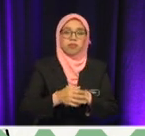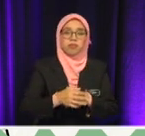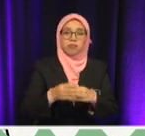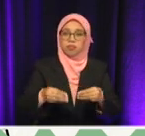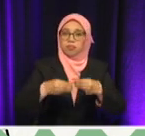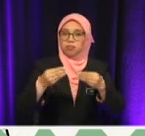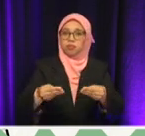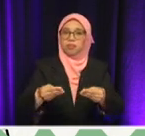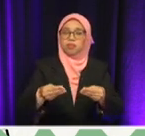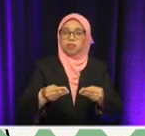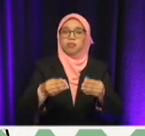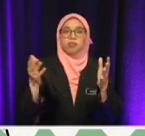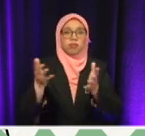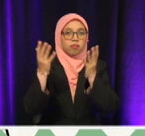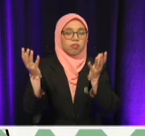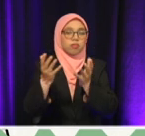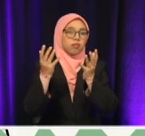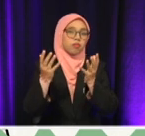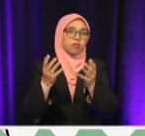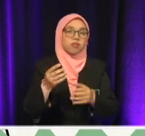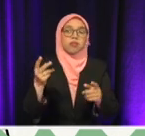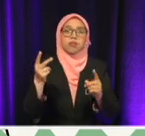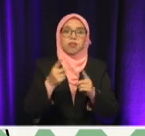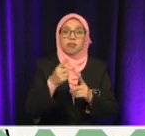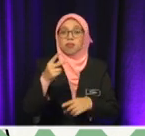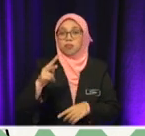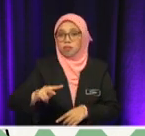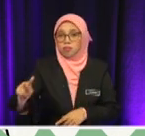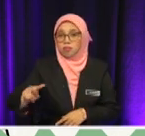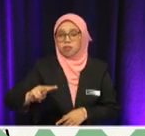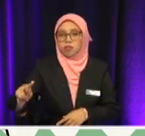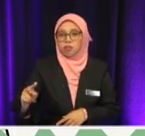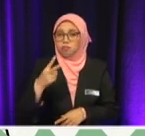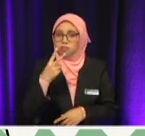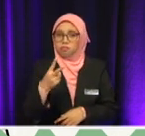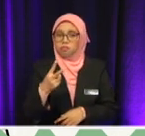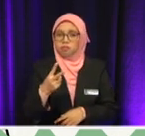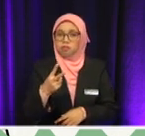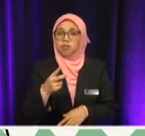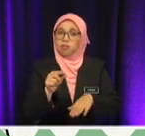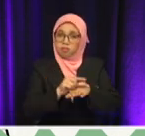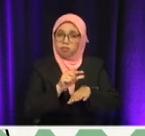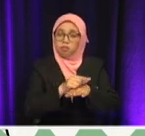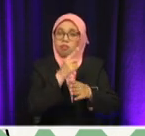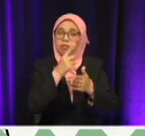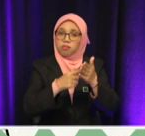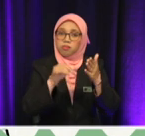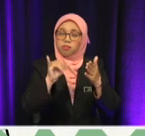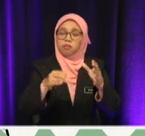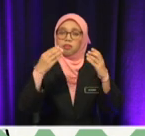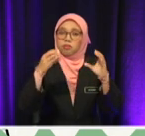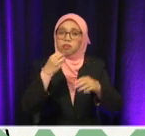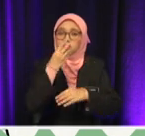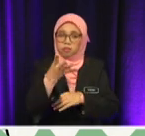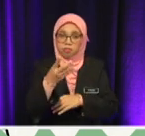kanak-kanak mengemas peralatan bersama-sama. Tengok, dia guna tak apa yang cikgu cakap? Okey, nombor 1 lebih daripada 5 langkah.